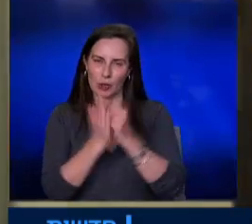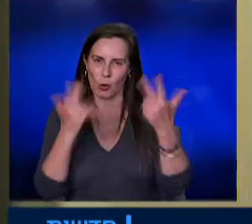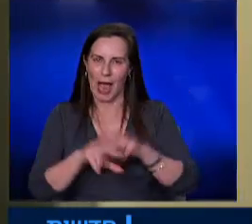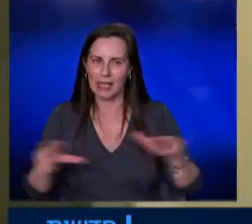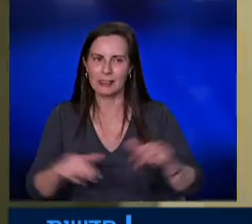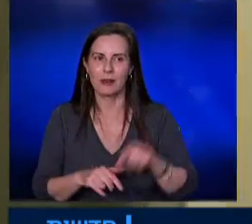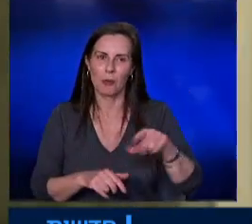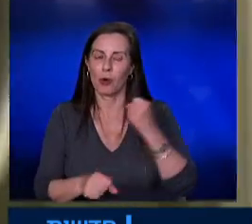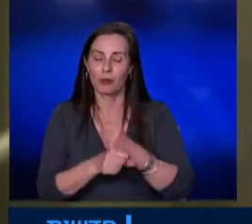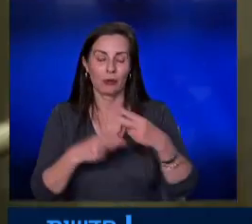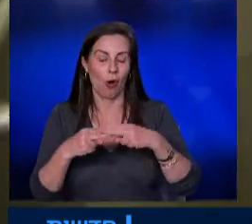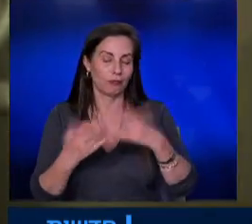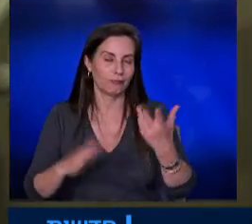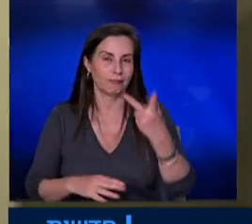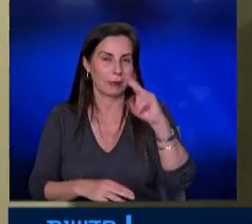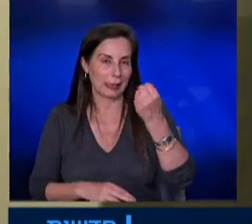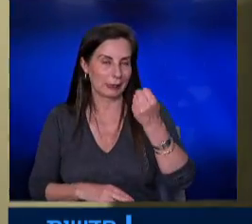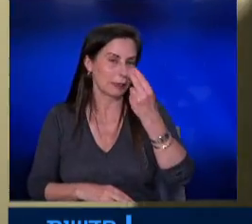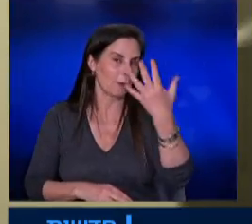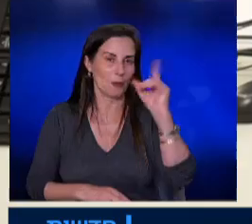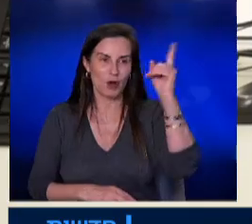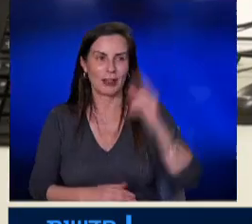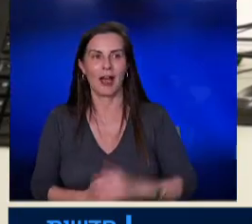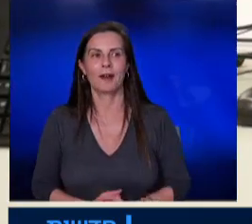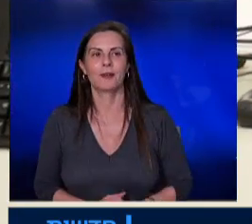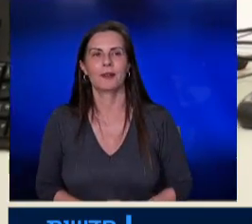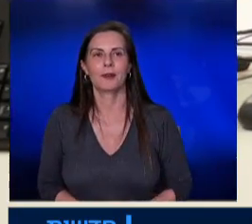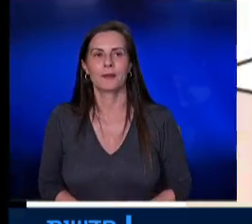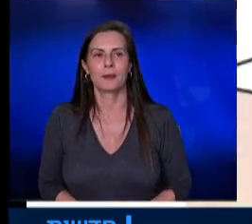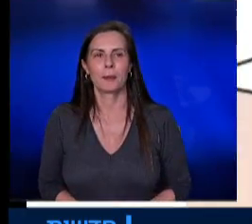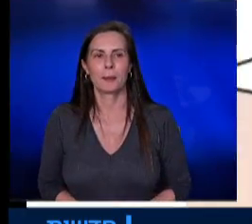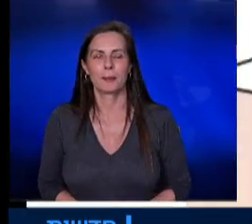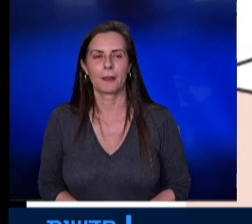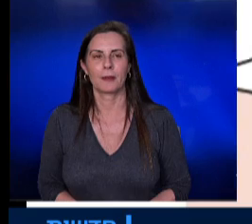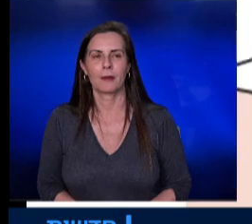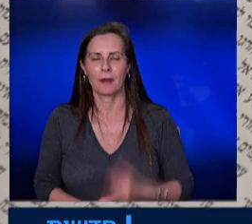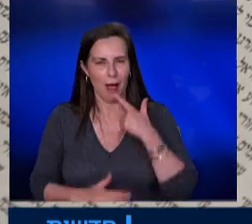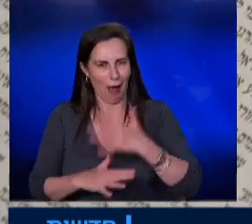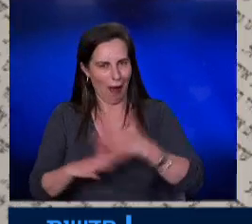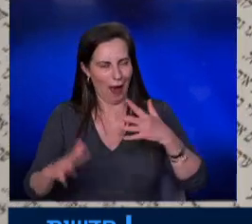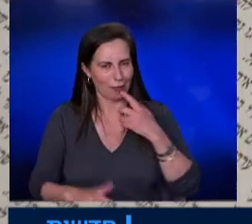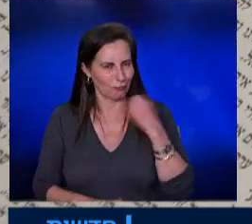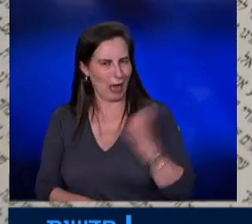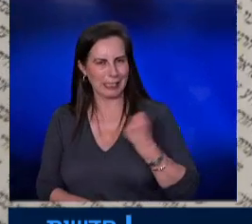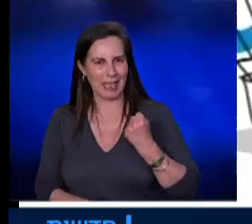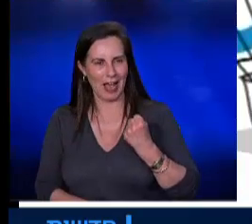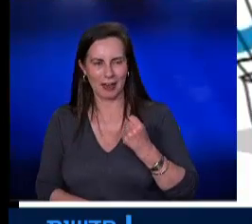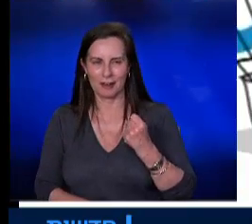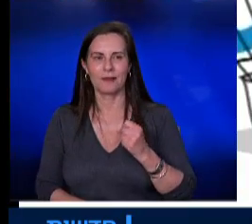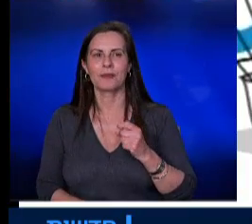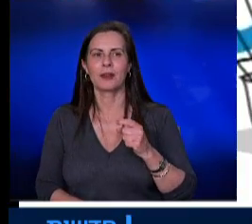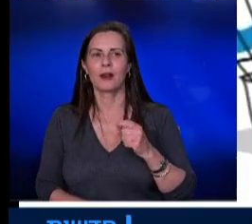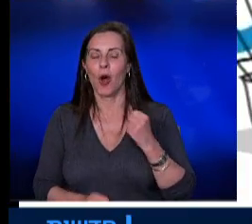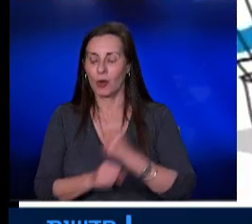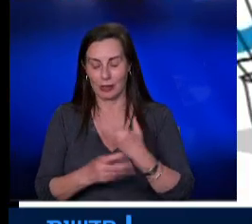הארץ, פה אני עובד כבר יותר מ-20-25 שנה כמעט. סטיריקן חד, נשכני, מחוייך,